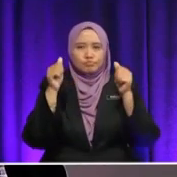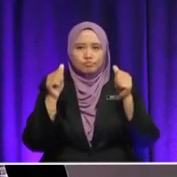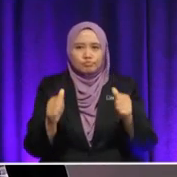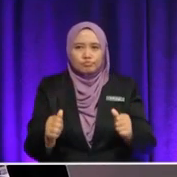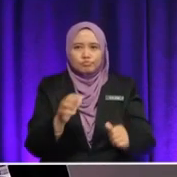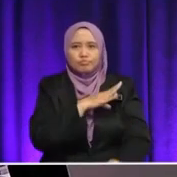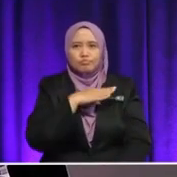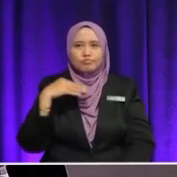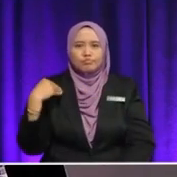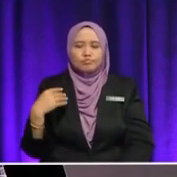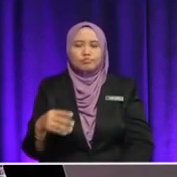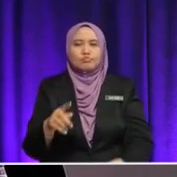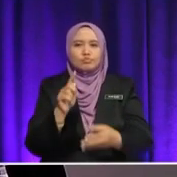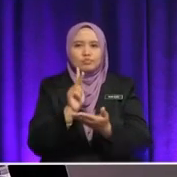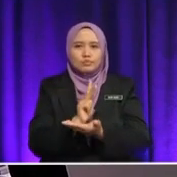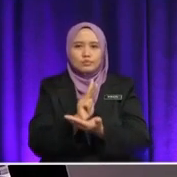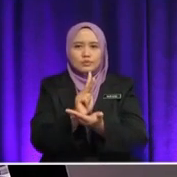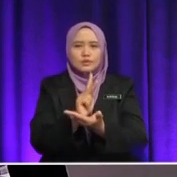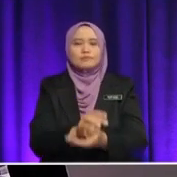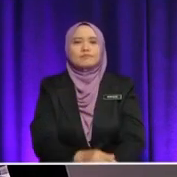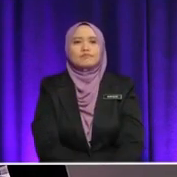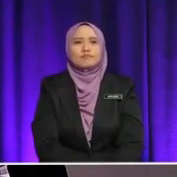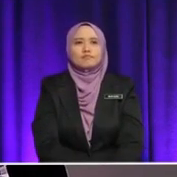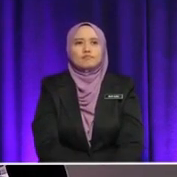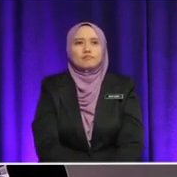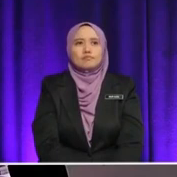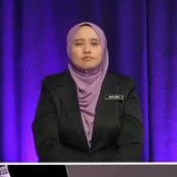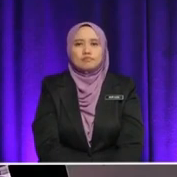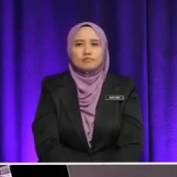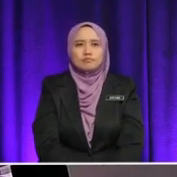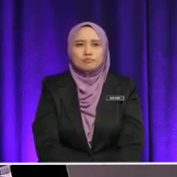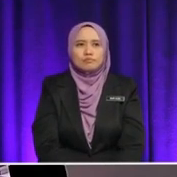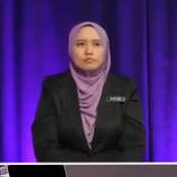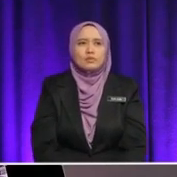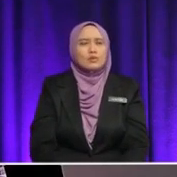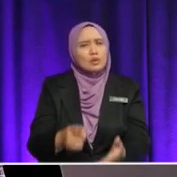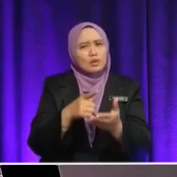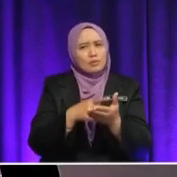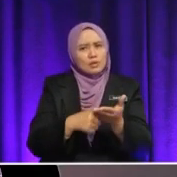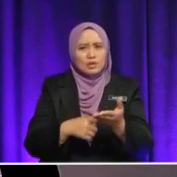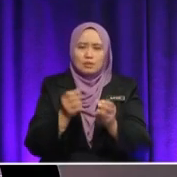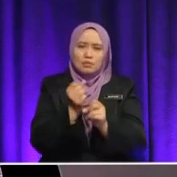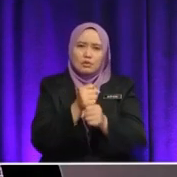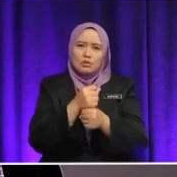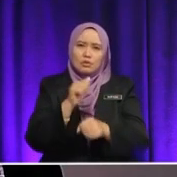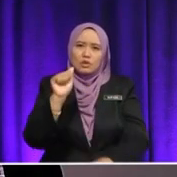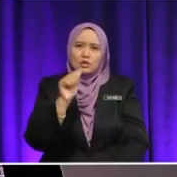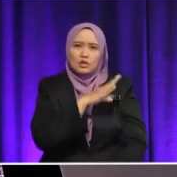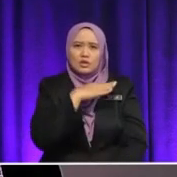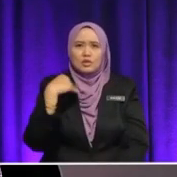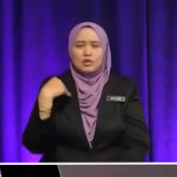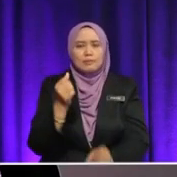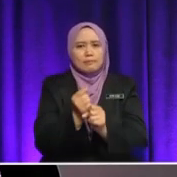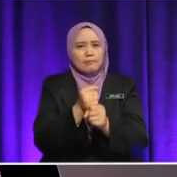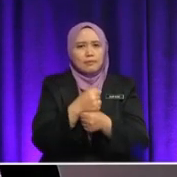kemarin jadi sekarang kita lihat sulit cadangan aku itu bentuk W dan aku itu bentuk my cadangan